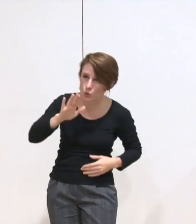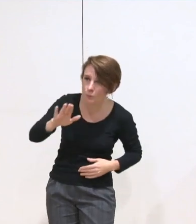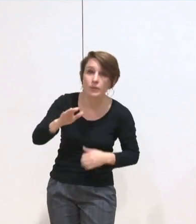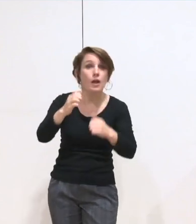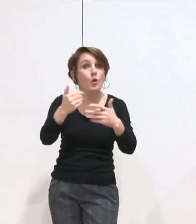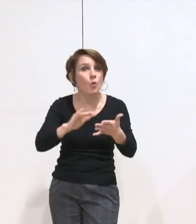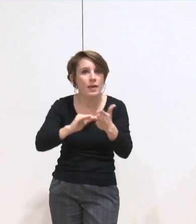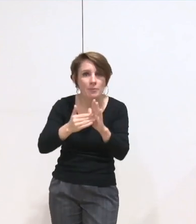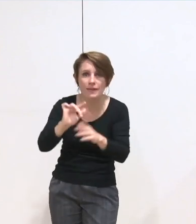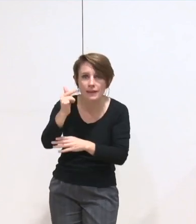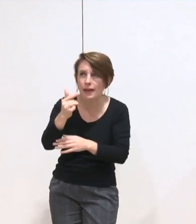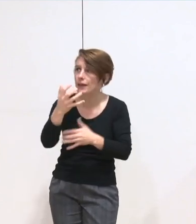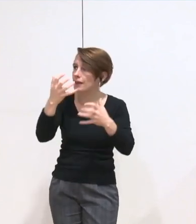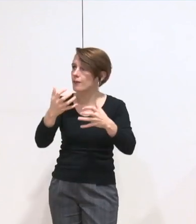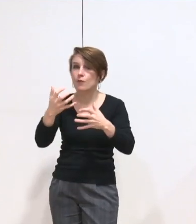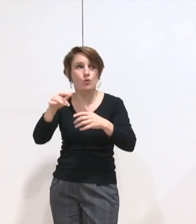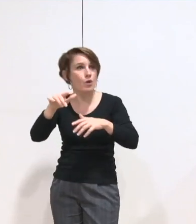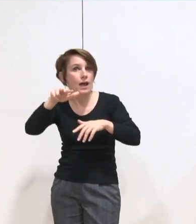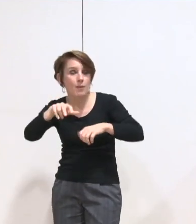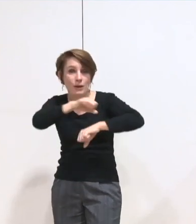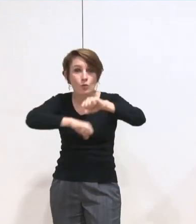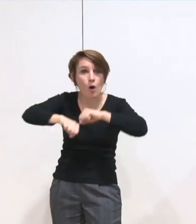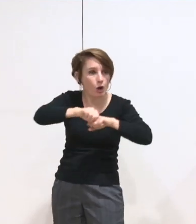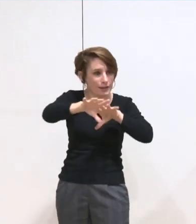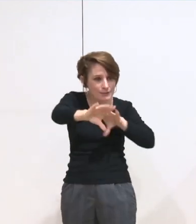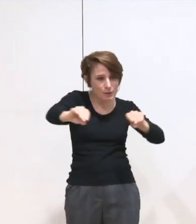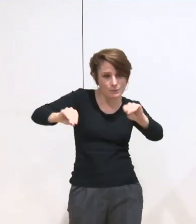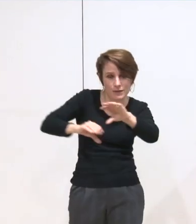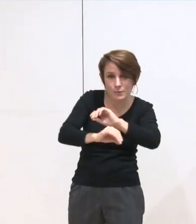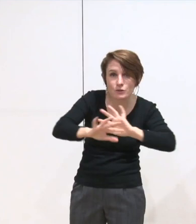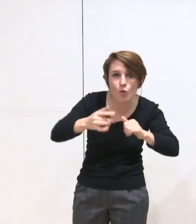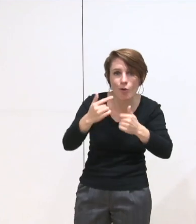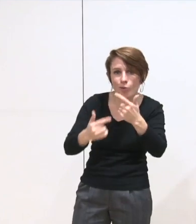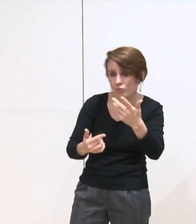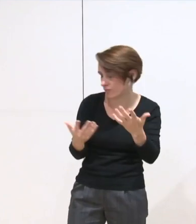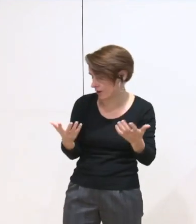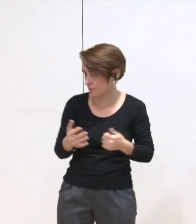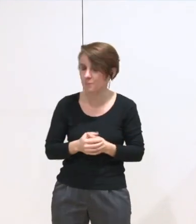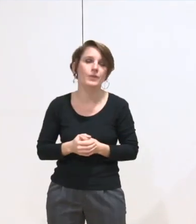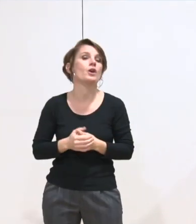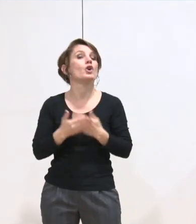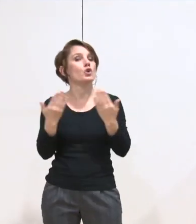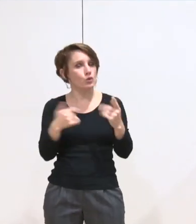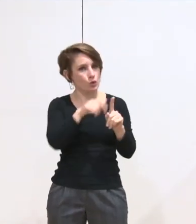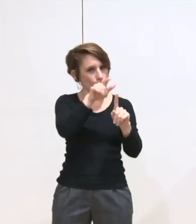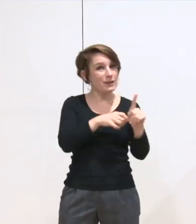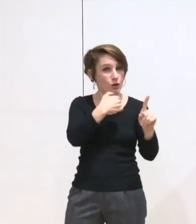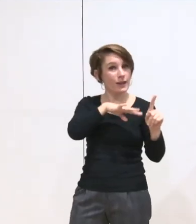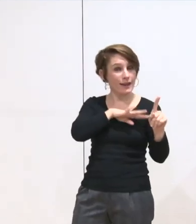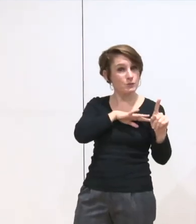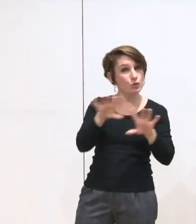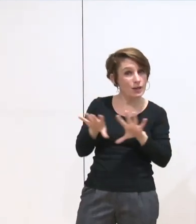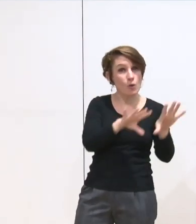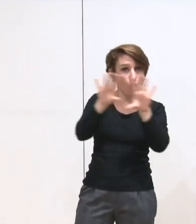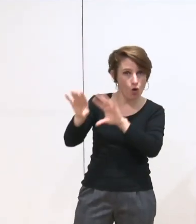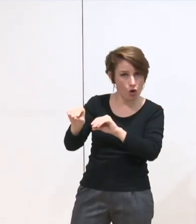en termes d'organisation du logement, pour donner ces deux exemples. Il y a donc une chargée de relogement